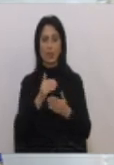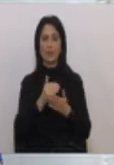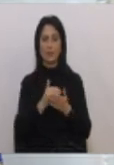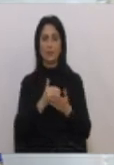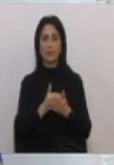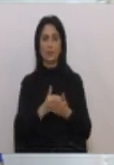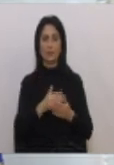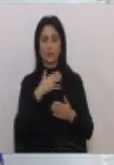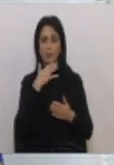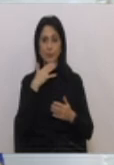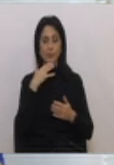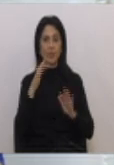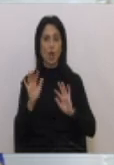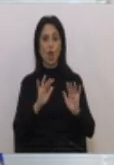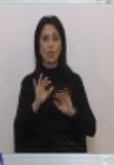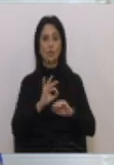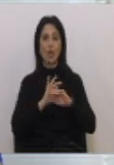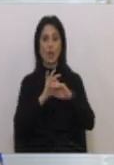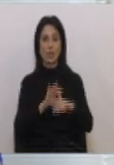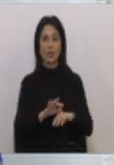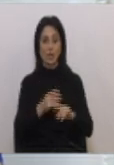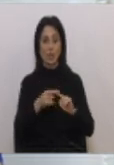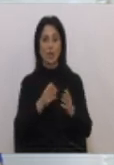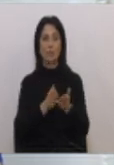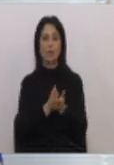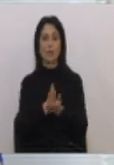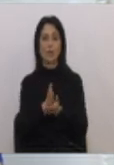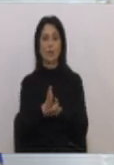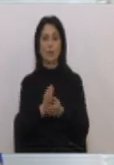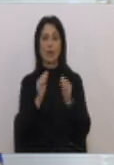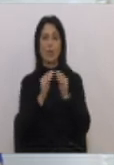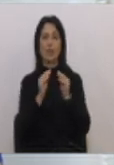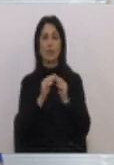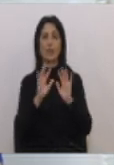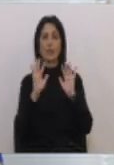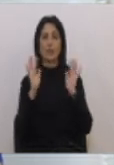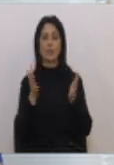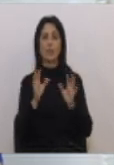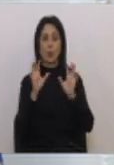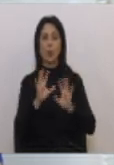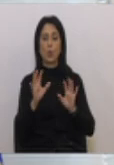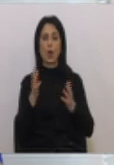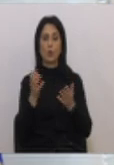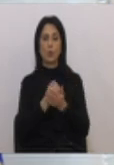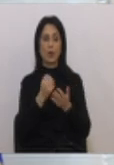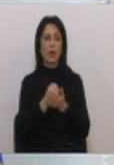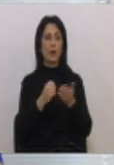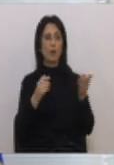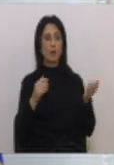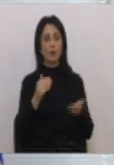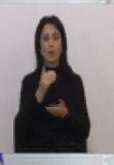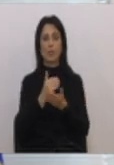ბევრი ღონისძიებები გატარდა ამ მიმართულებით, კვლავ ხდება უკანონო მოპოვება,